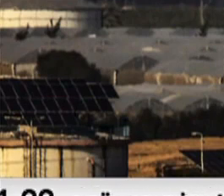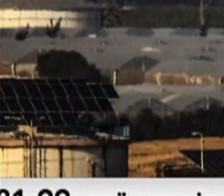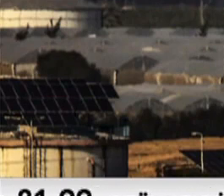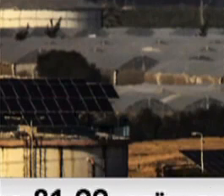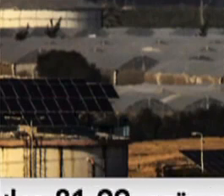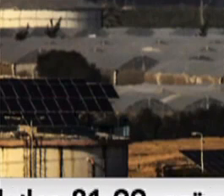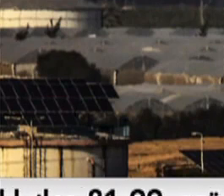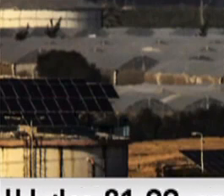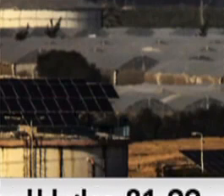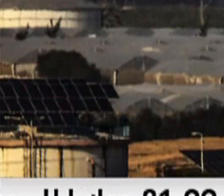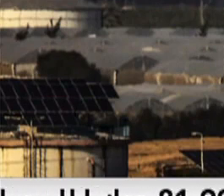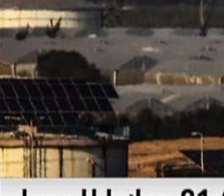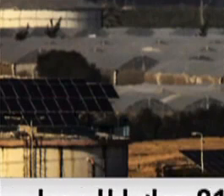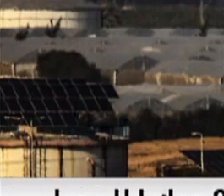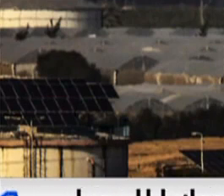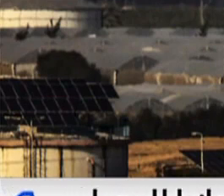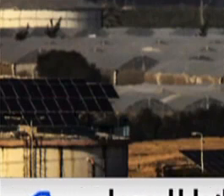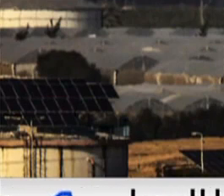فلسطين